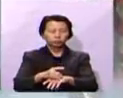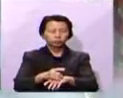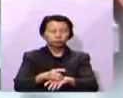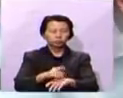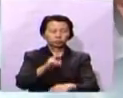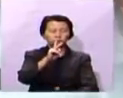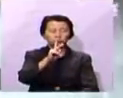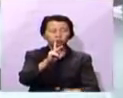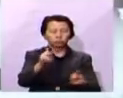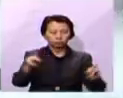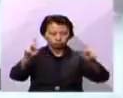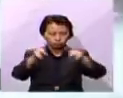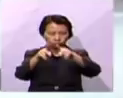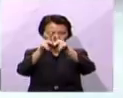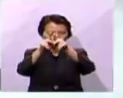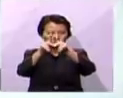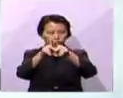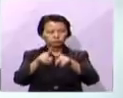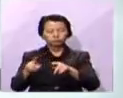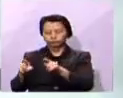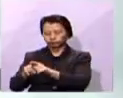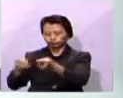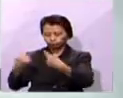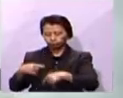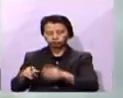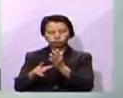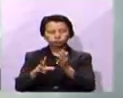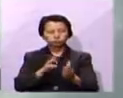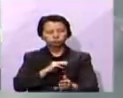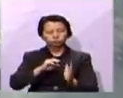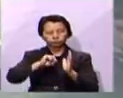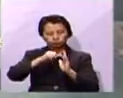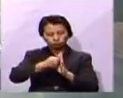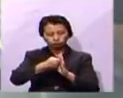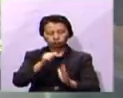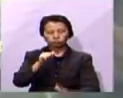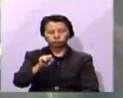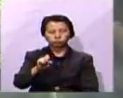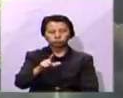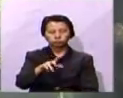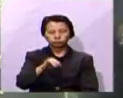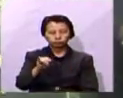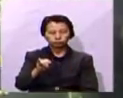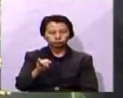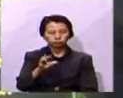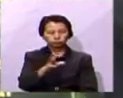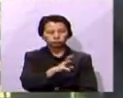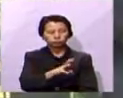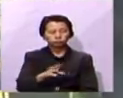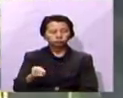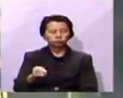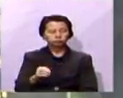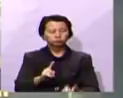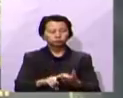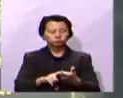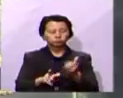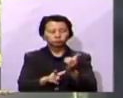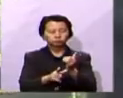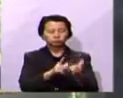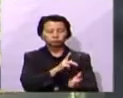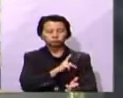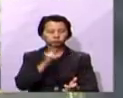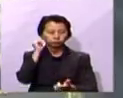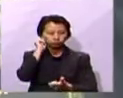Budaya Kuala Kangsar. Hadir sama Timbalan Menteri Sumber Asli dan Alam Sekitar, Datuk Insinyur Dr. Hamim Samuri dan Timbalan